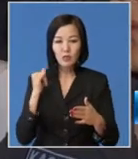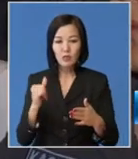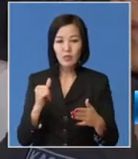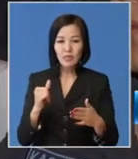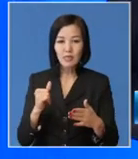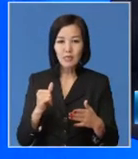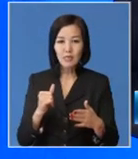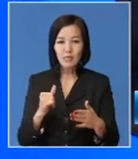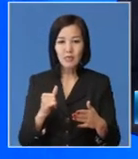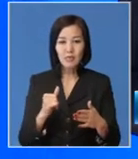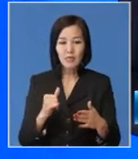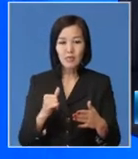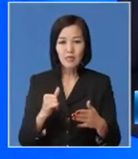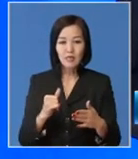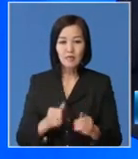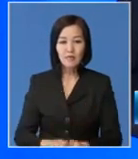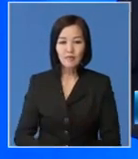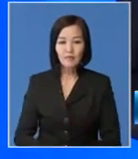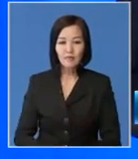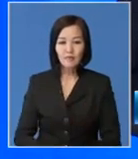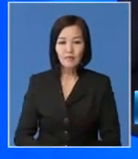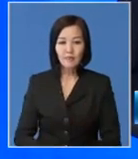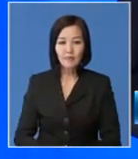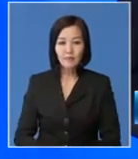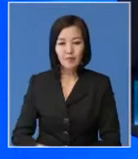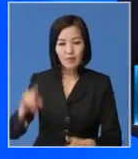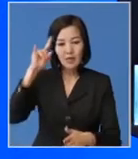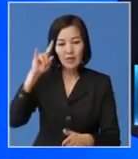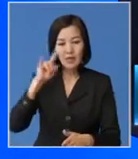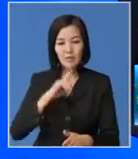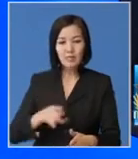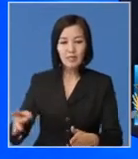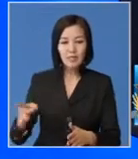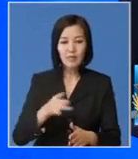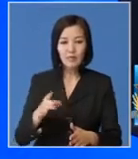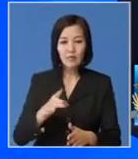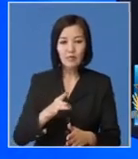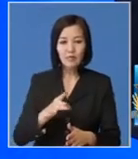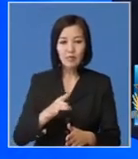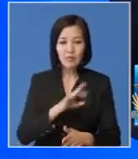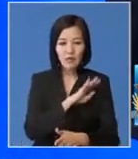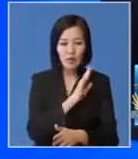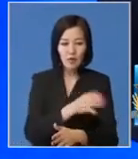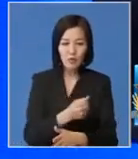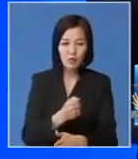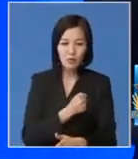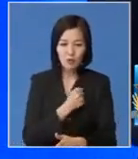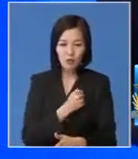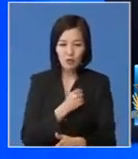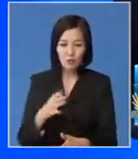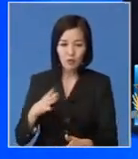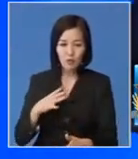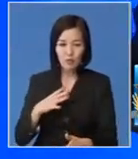алғыс білдірді. Елдікке де егендіктің тірегі Қазақстан Республикасының қарулы күштері құрылды. Содан